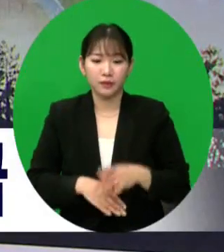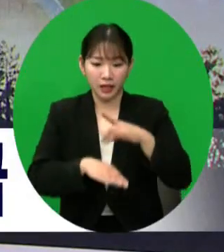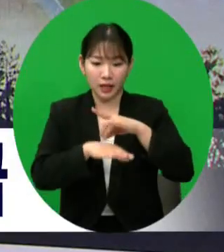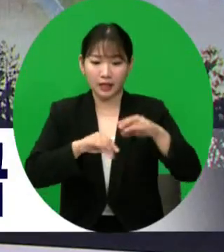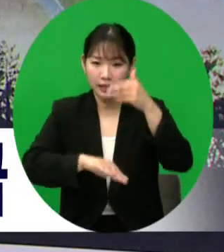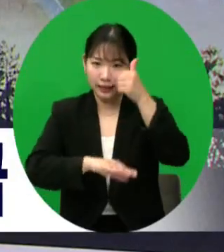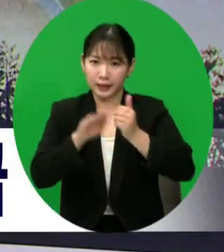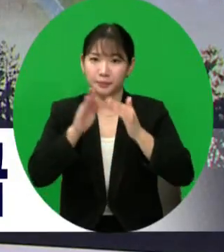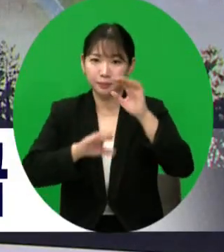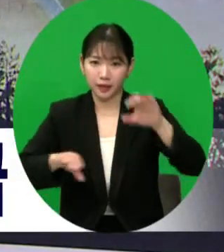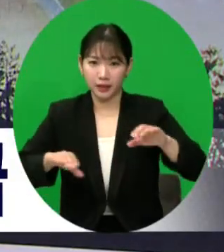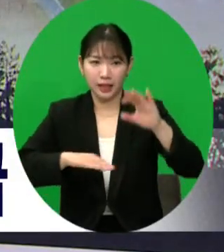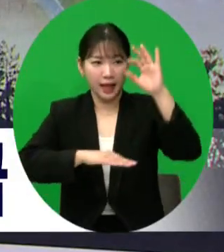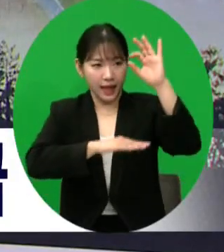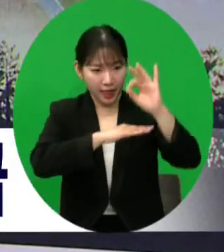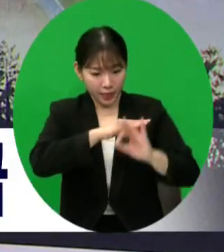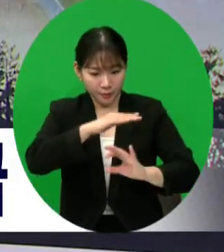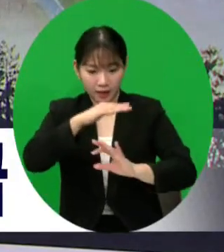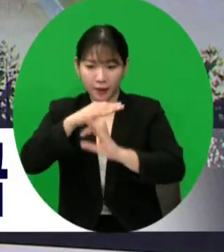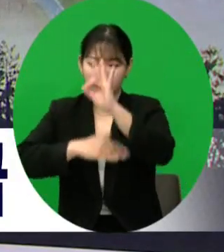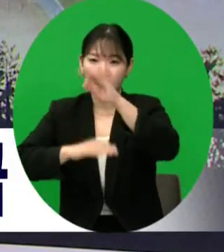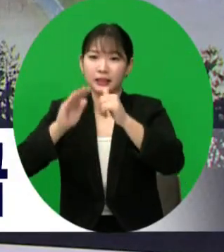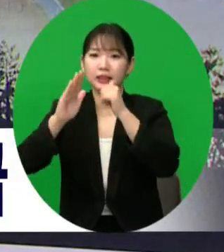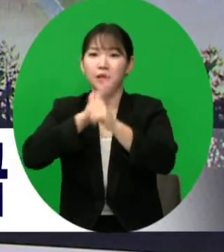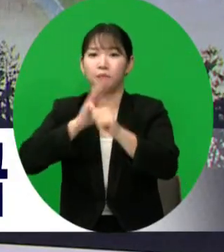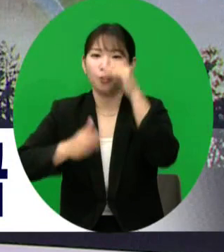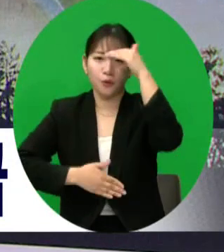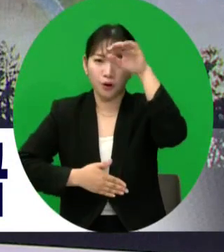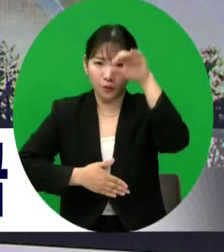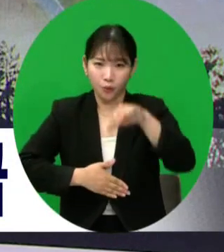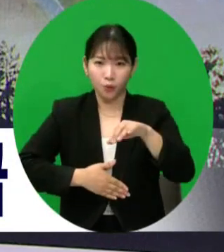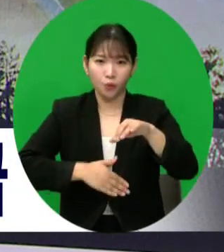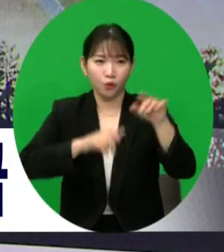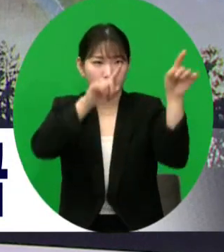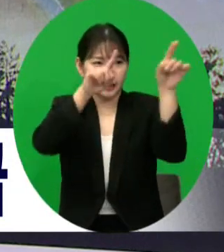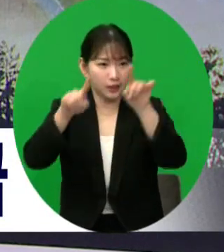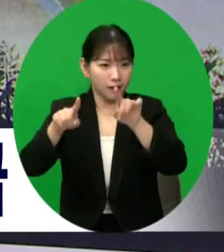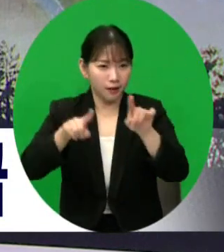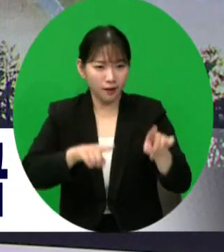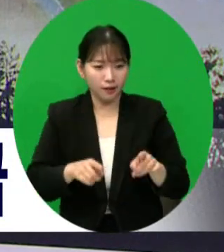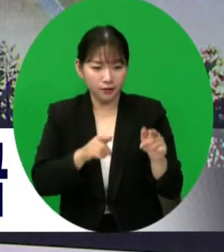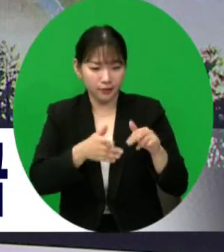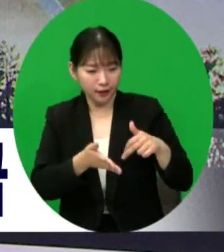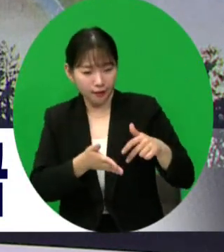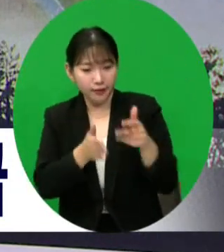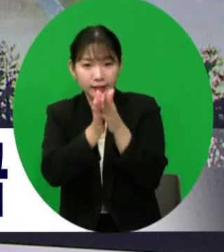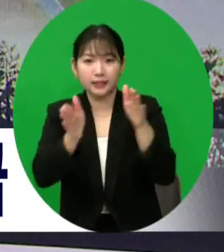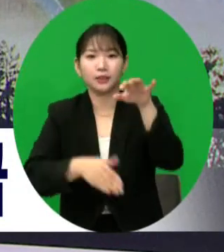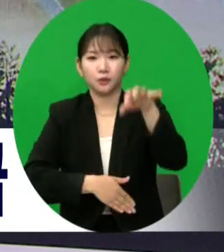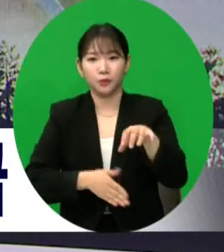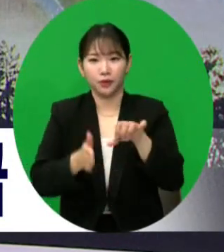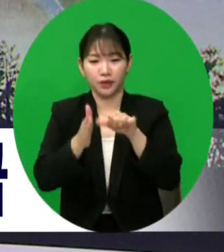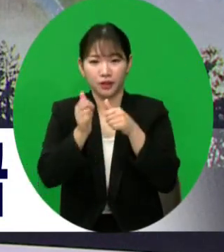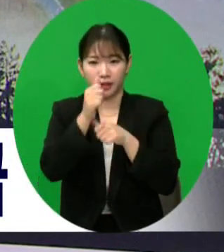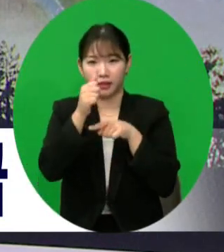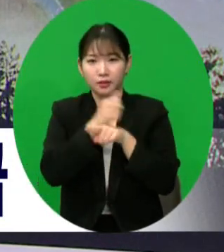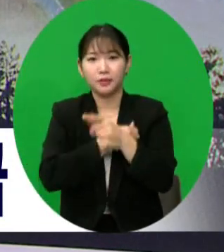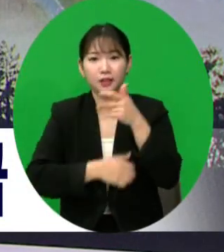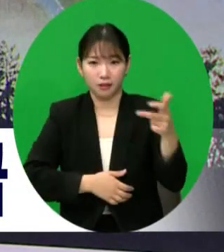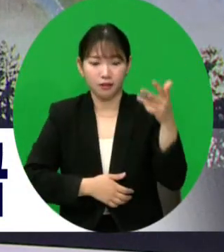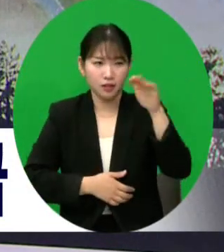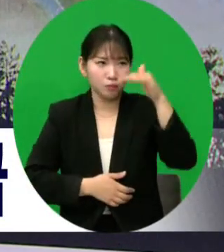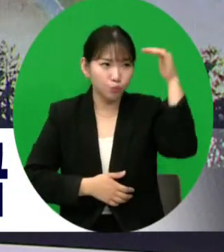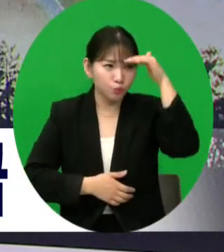해남 땅끝마을은 해넘이 해맞이의 대표 관광지로 국토순례 시작점으로 상징성이 높습니다. 그러나